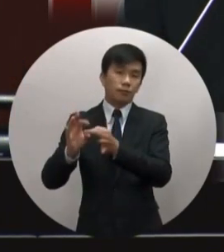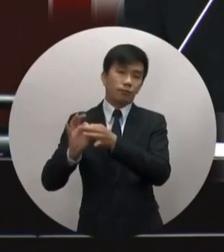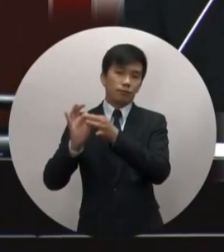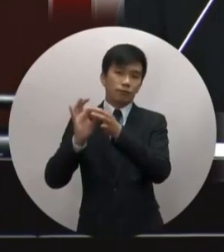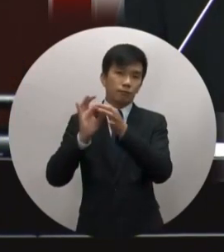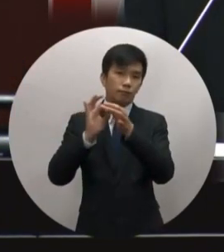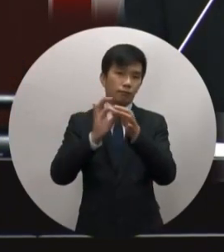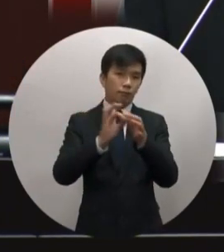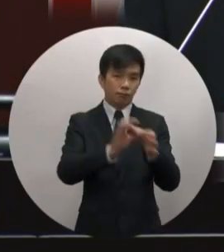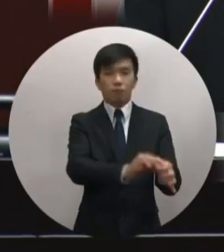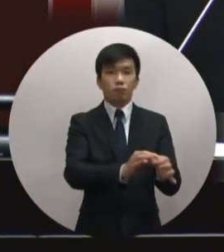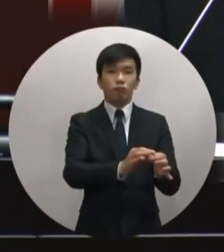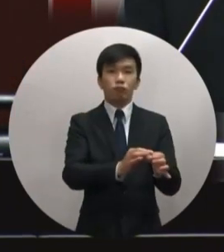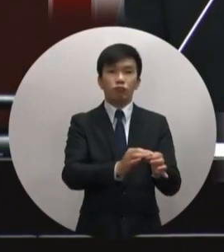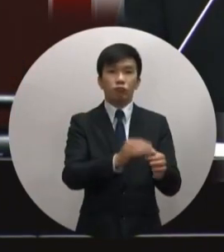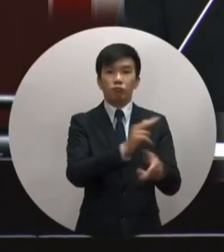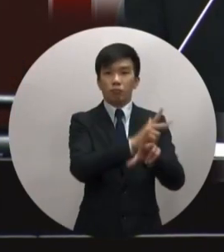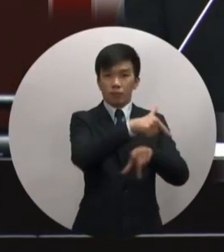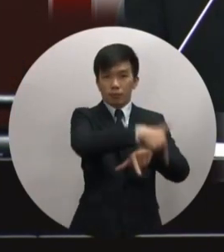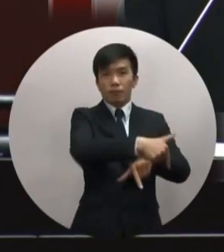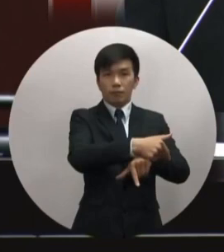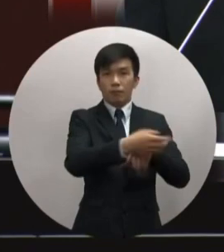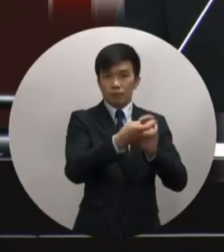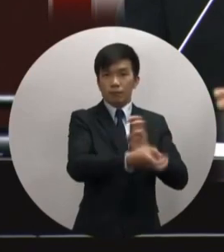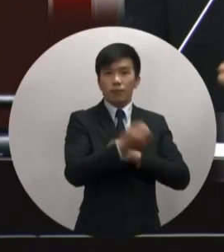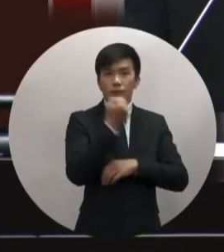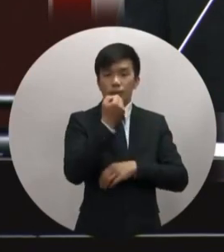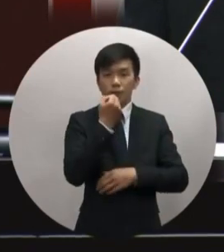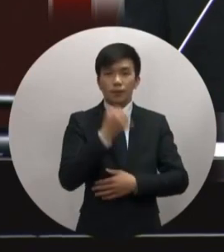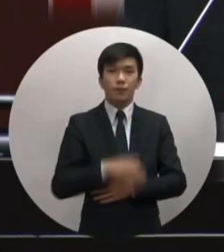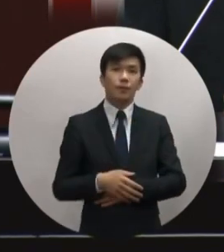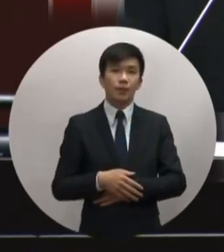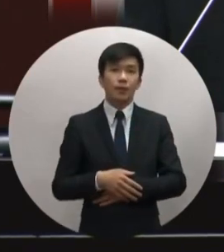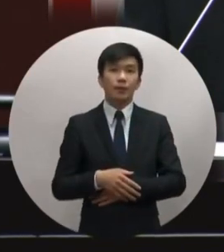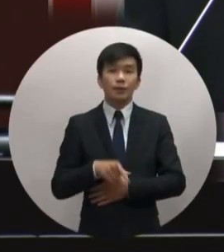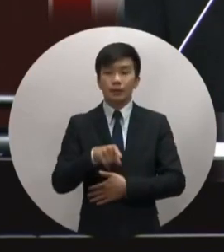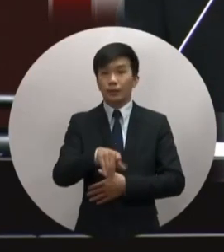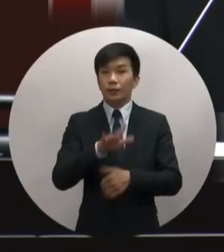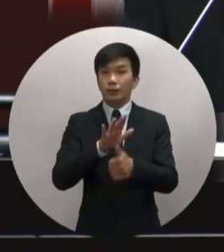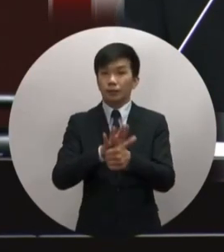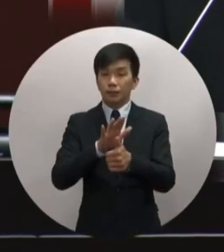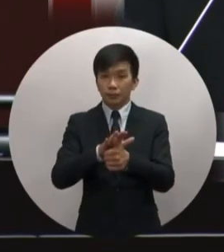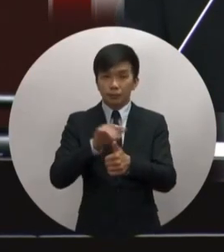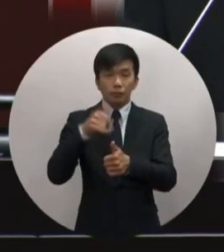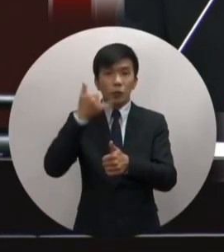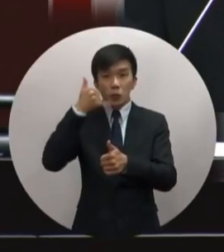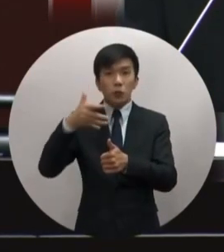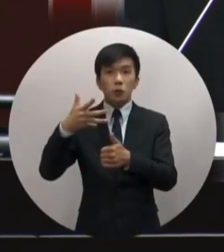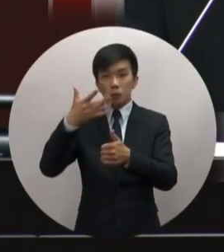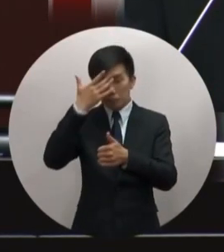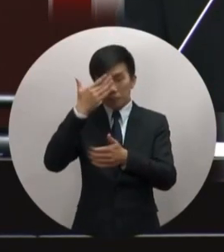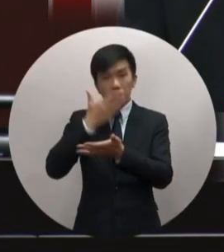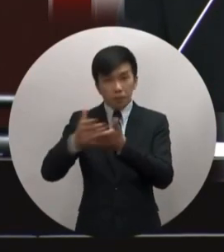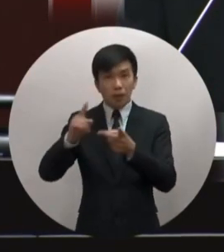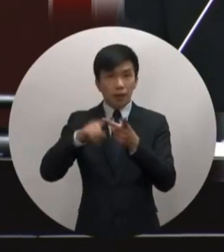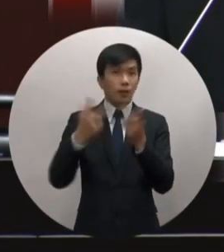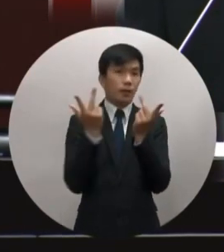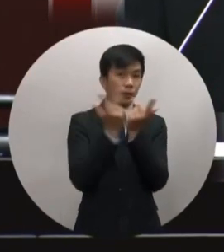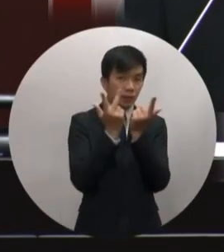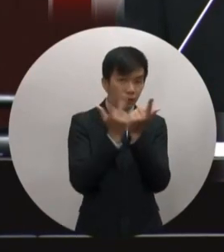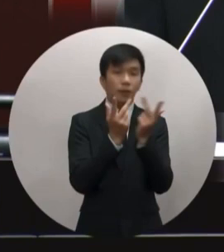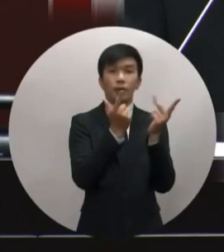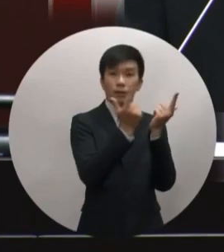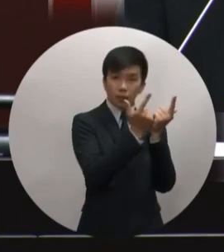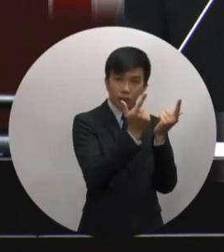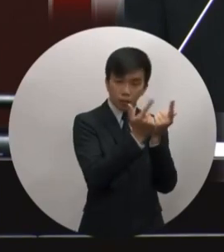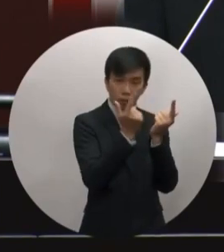就是去做銜接而不是原來的南港展覽館所以可以說也解決掉不只基隆的問題新北的問題台北市